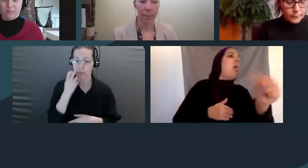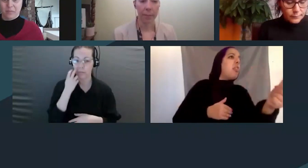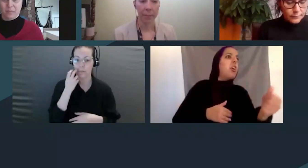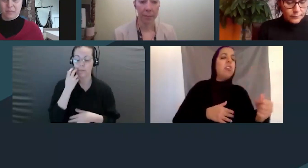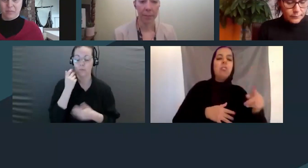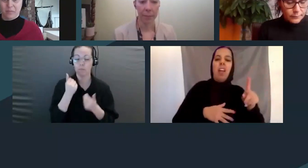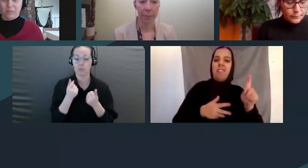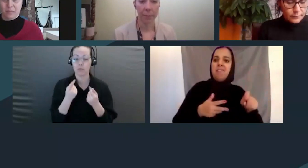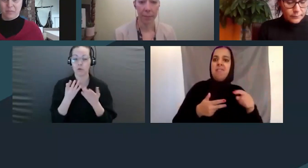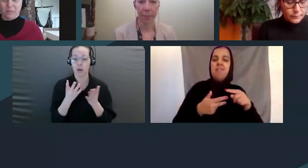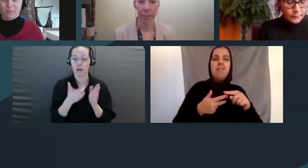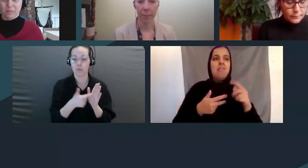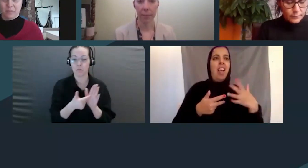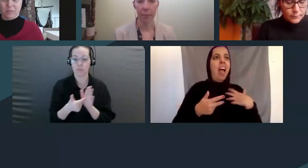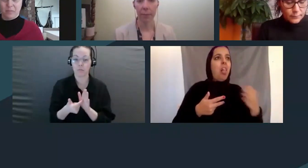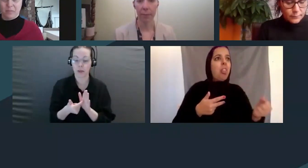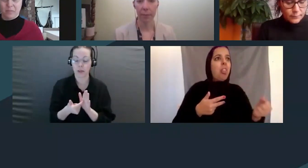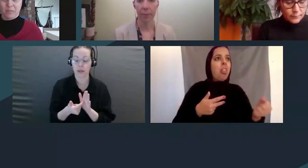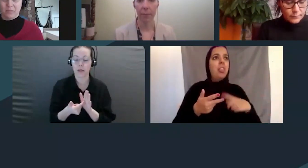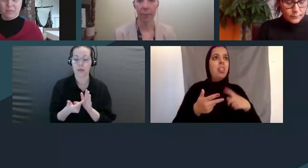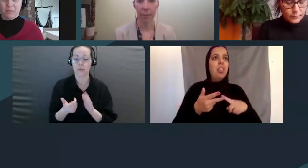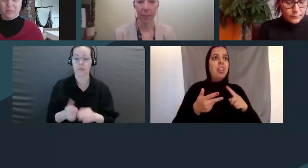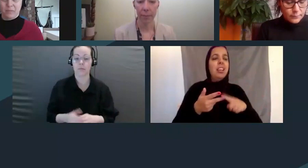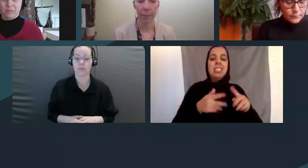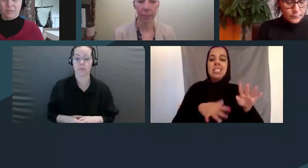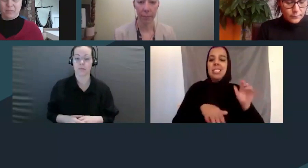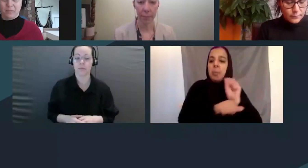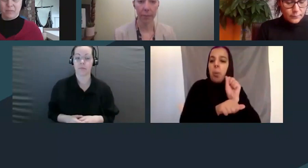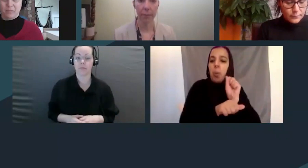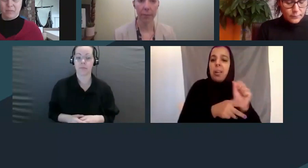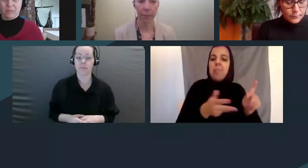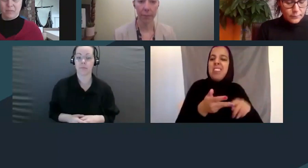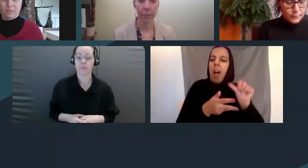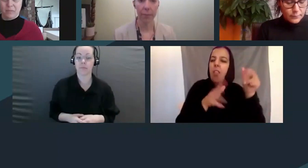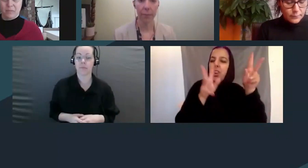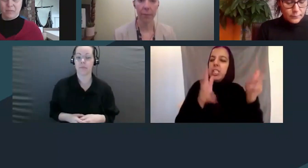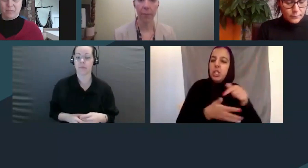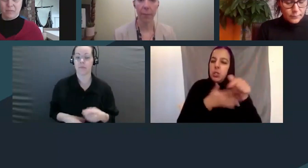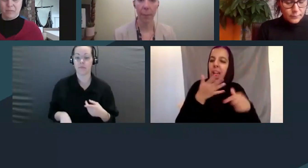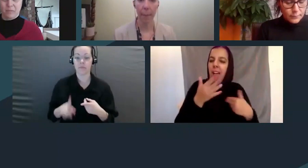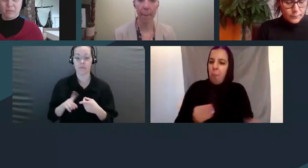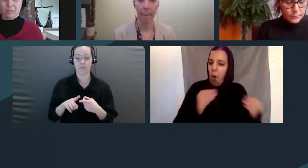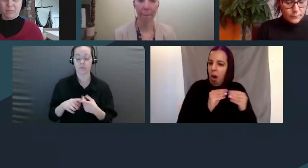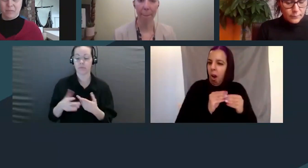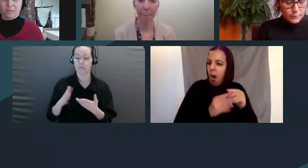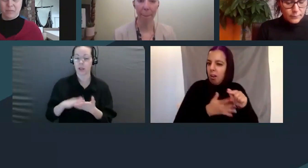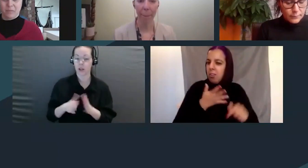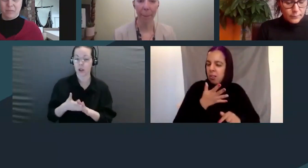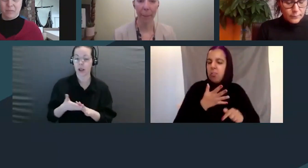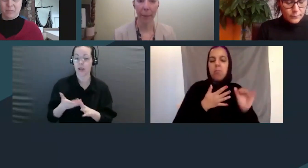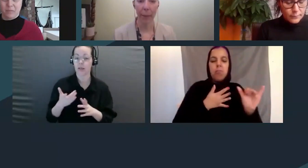Ce sont des emplois, autres enjeux aussi. Alors, on a cherché à élaborer